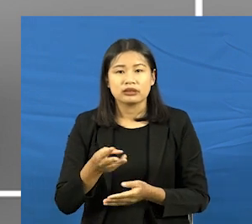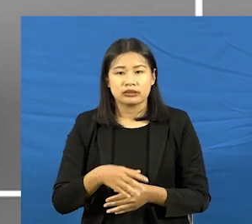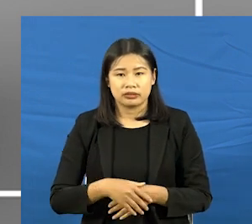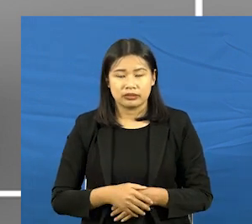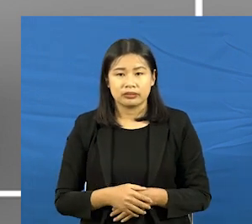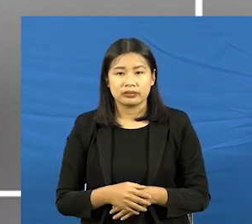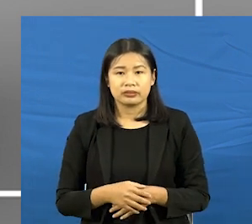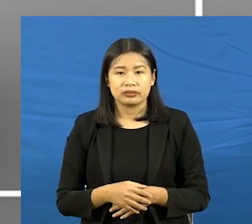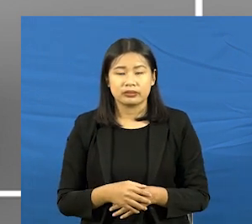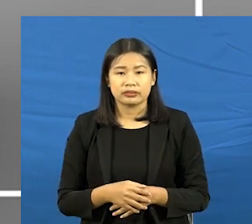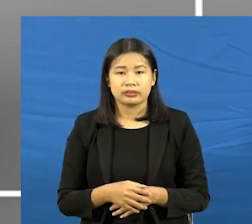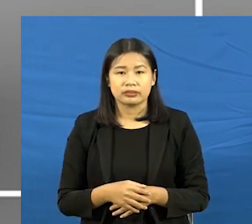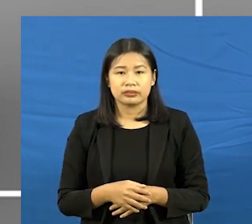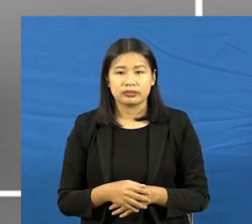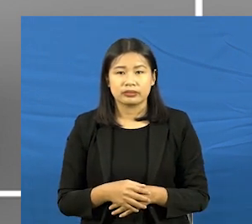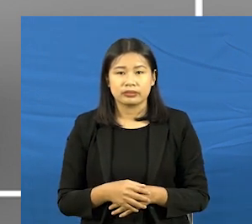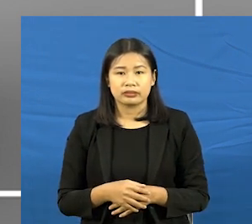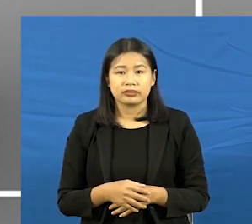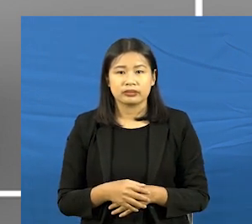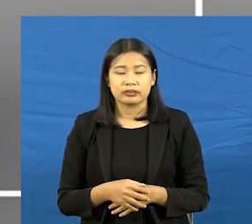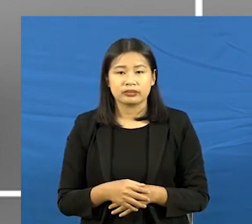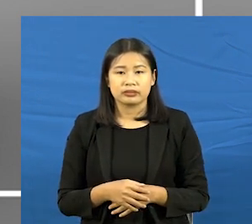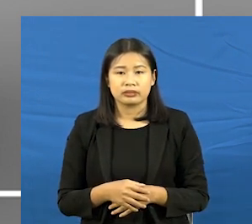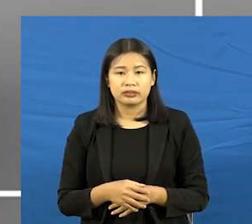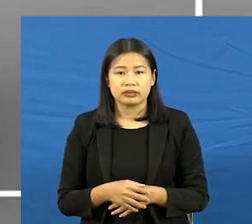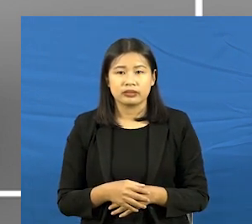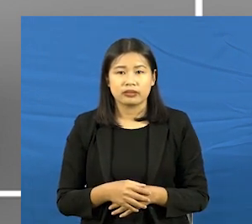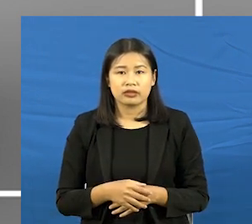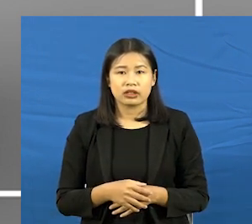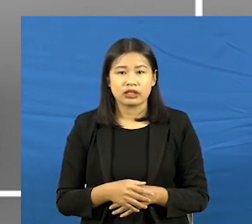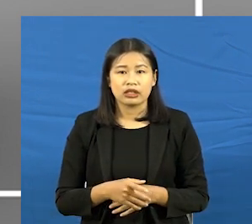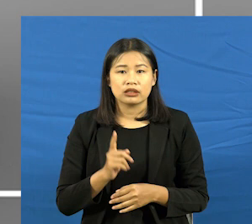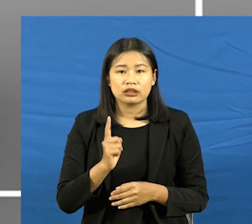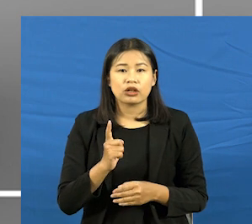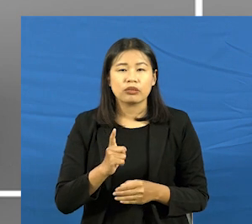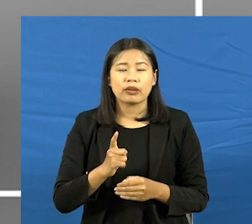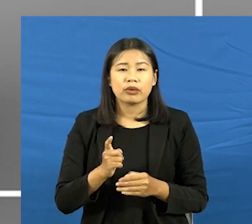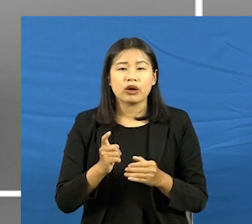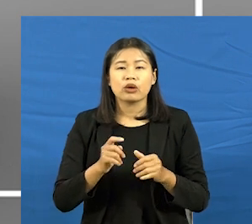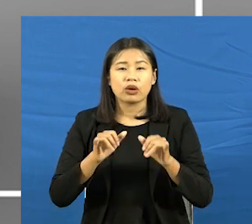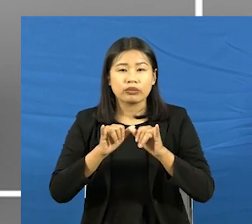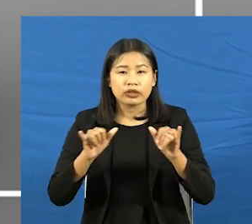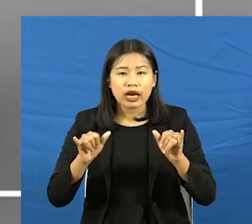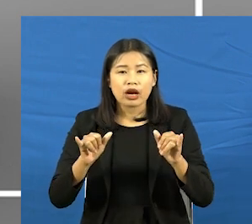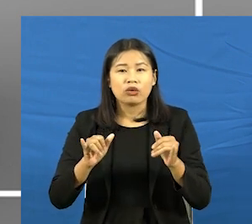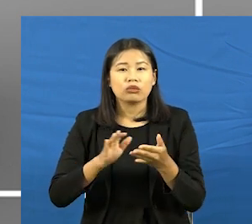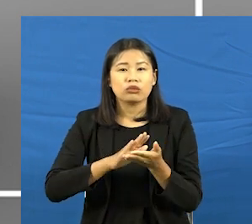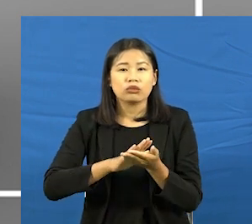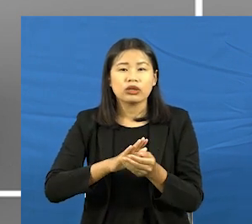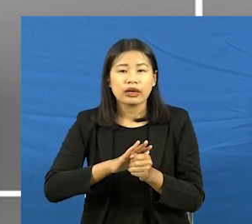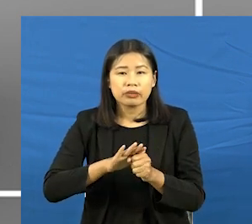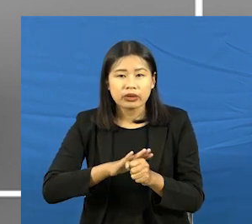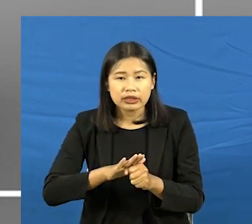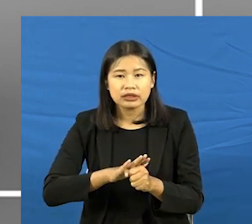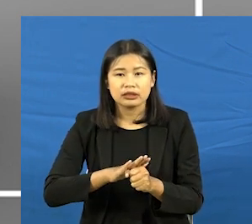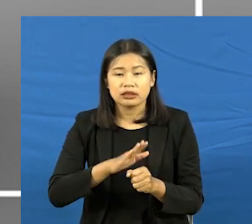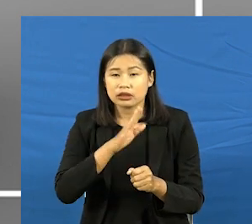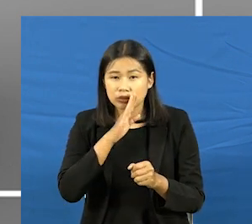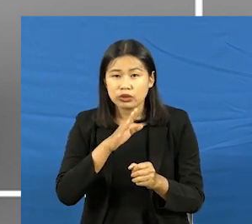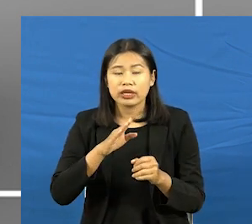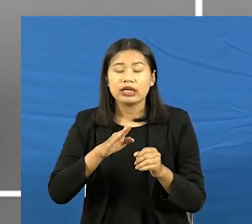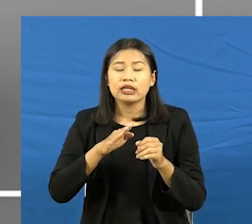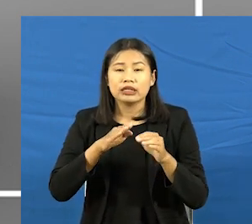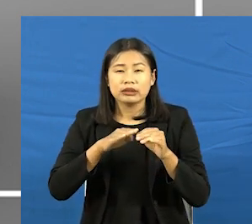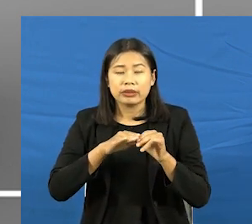หรือว่าใต้เข่าลงไปได้อีกเล็กน้อยนะไม่ยาวลุ่มล่ามนะจนถึงตะตุ่มนะครับอันนั้นจะแลดู